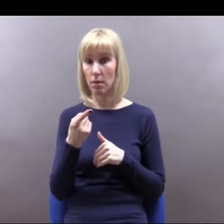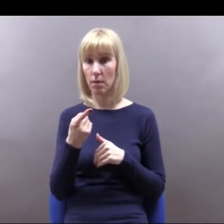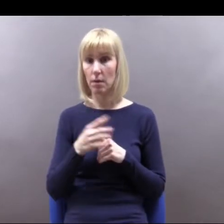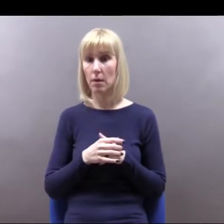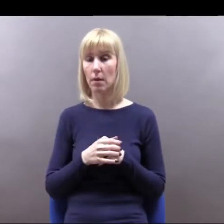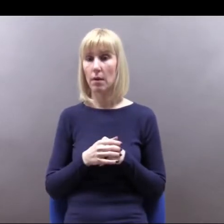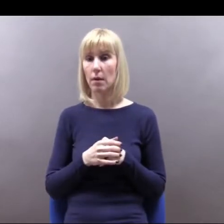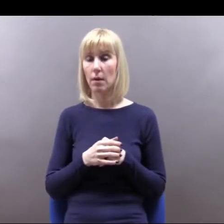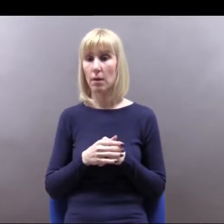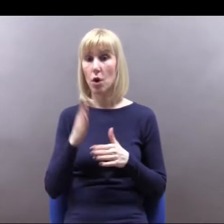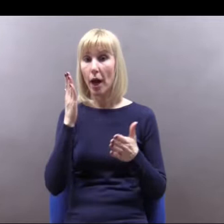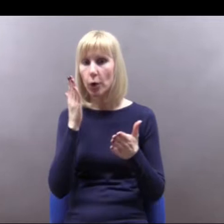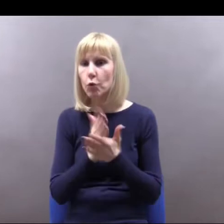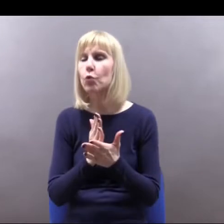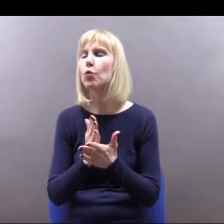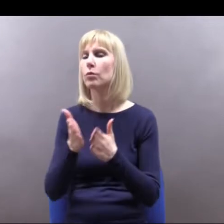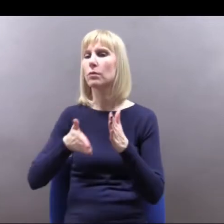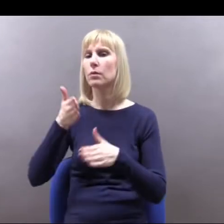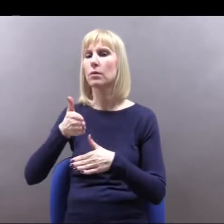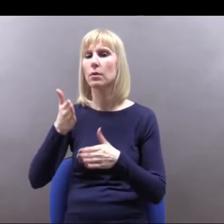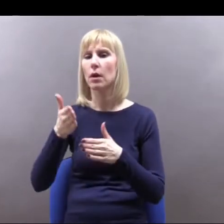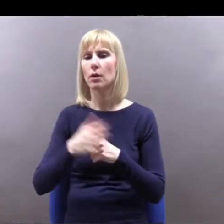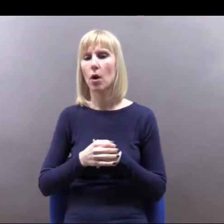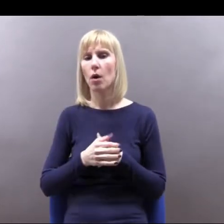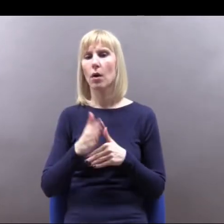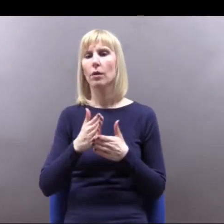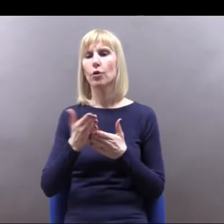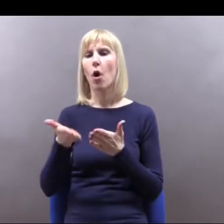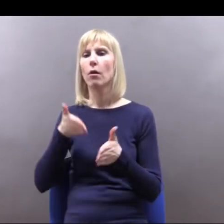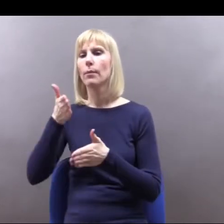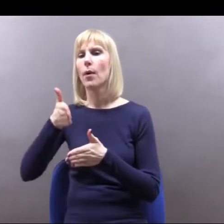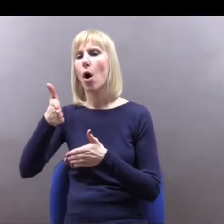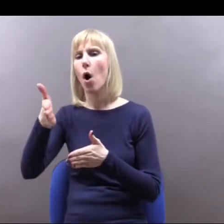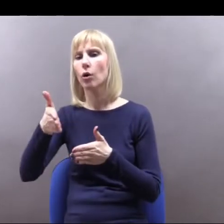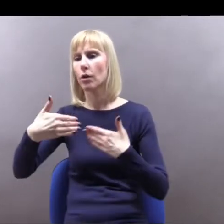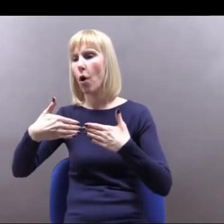i odjechał. Też można by, ale to już jakby jest zupełnie dyskusja